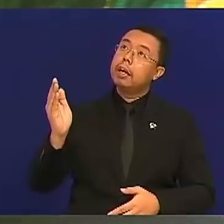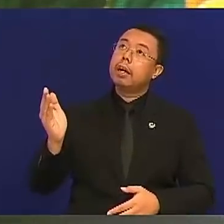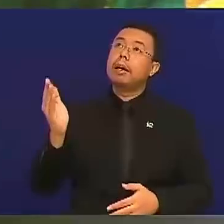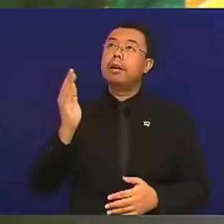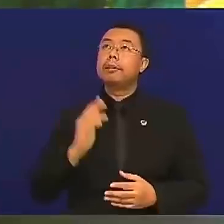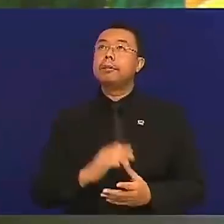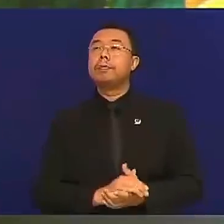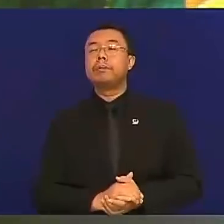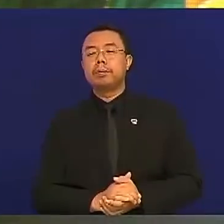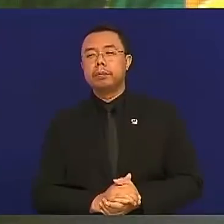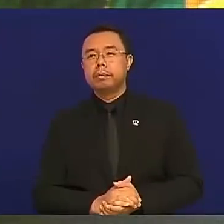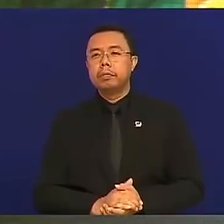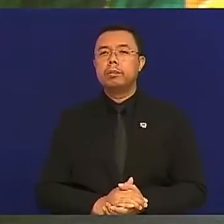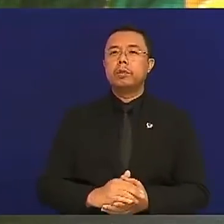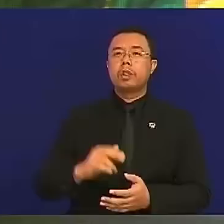menghidupinya.